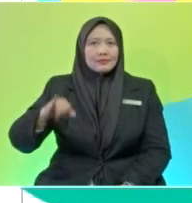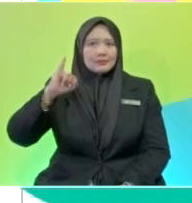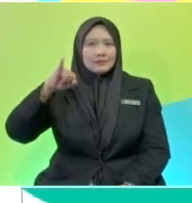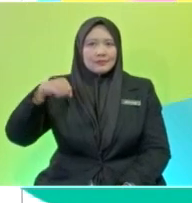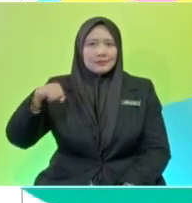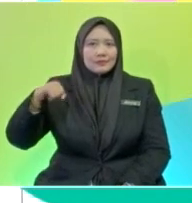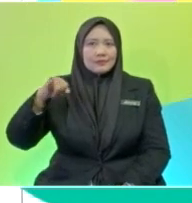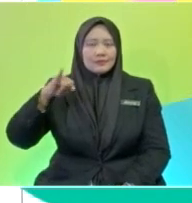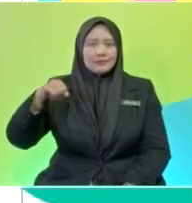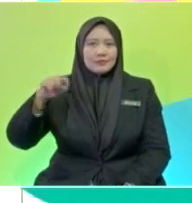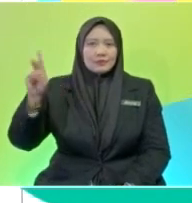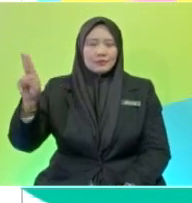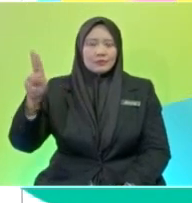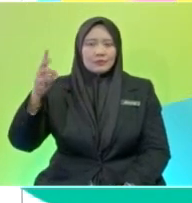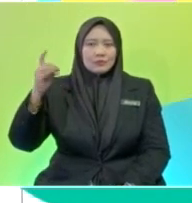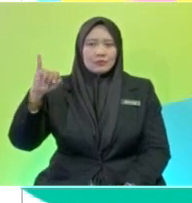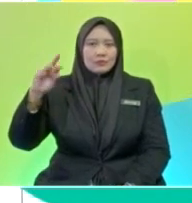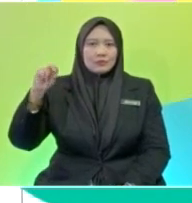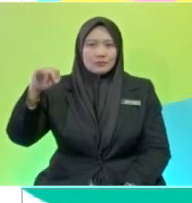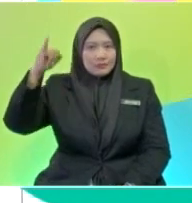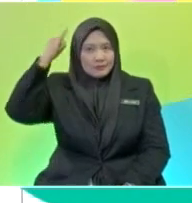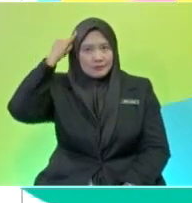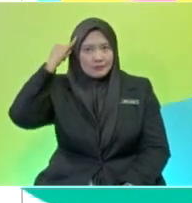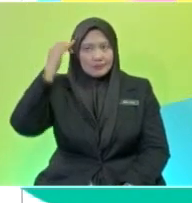dan yang terakhir kita ada SCTV